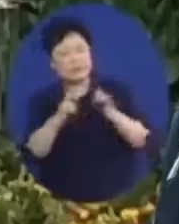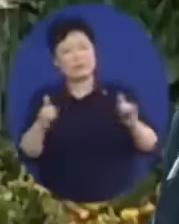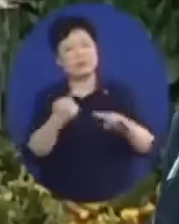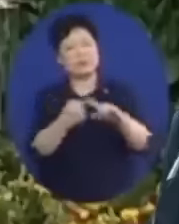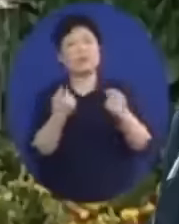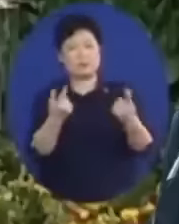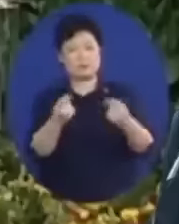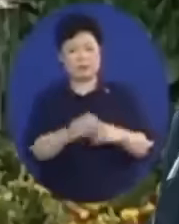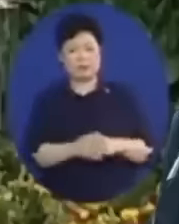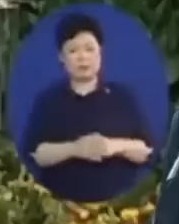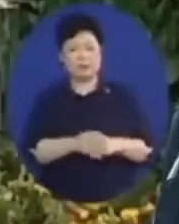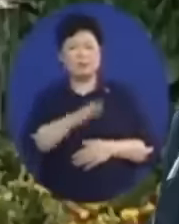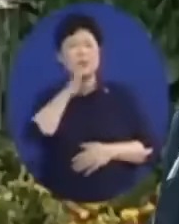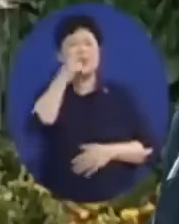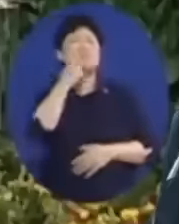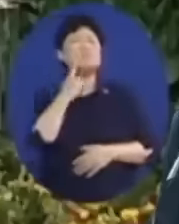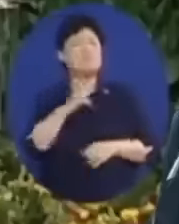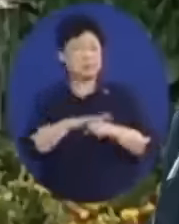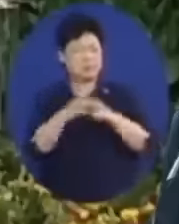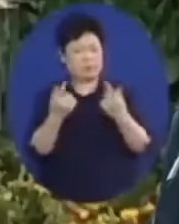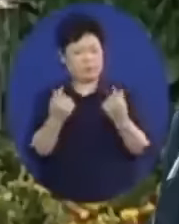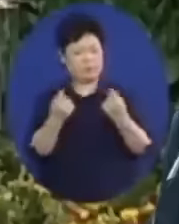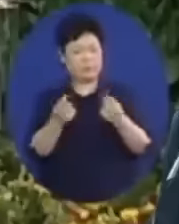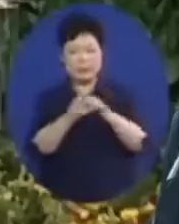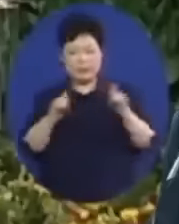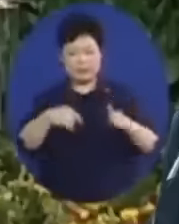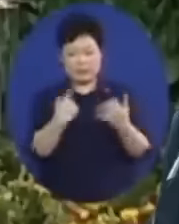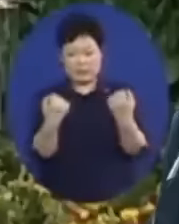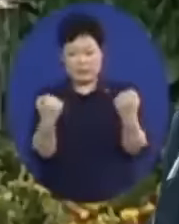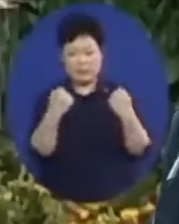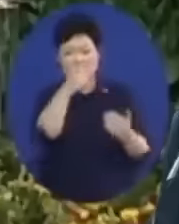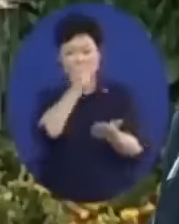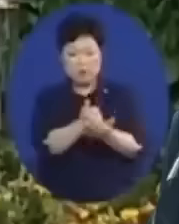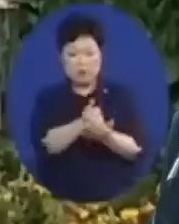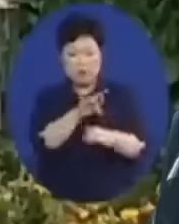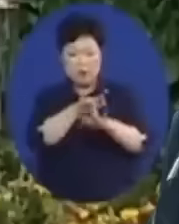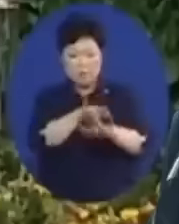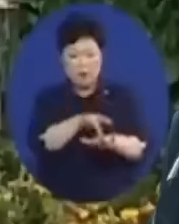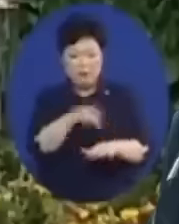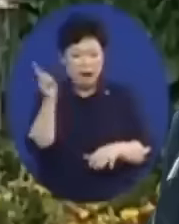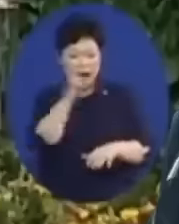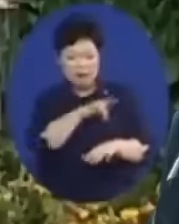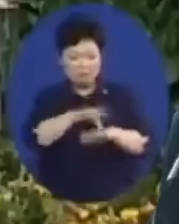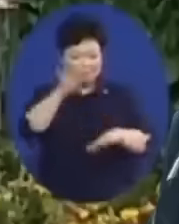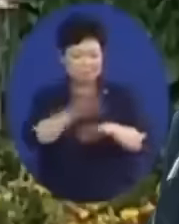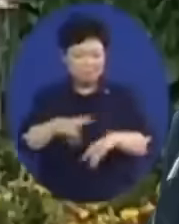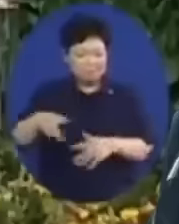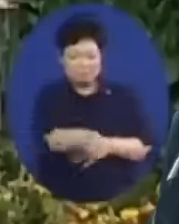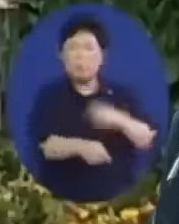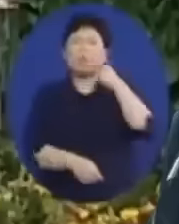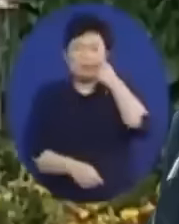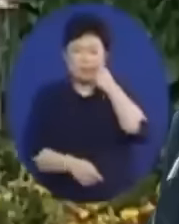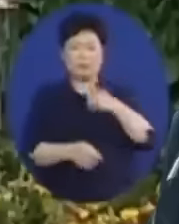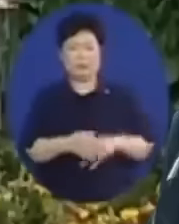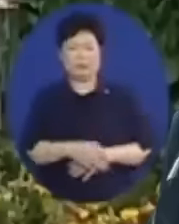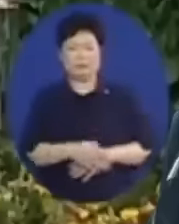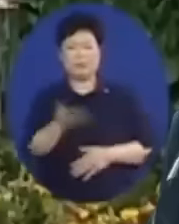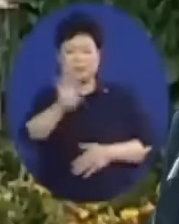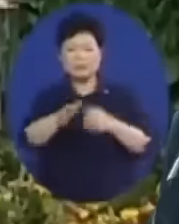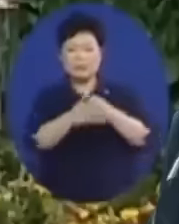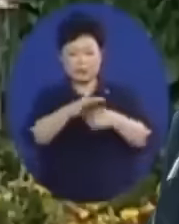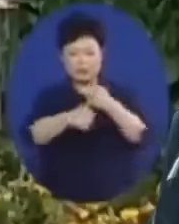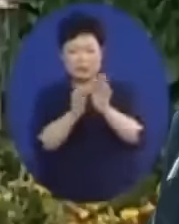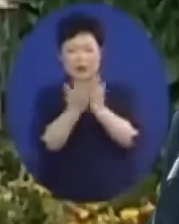것입니다. 불쌍히 짝이 없습니다. 인간이 자기의 힘으로 죄와 마귀와 악한 습관을 떨쳐버리지 못합니다.